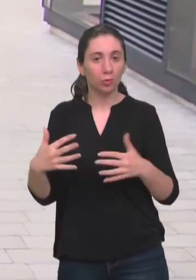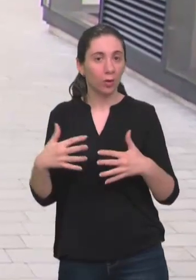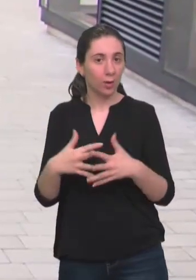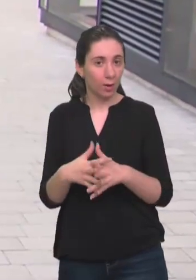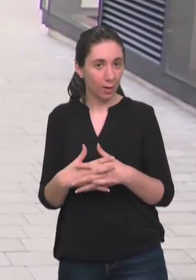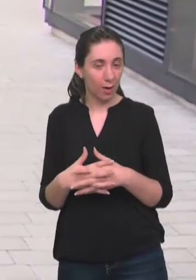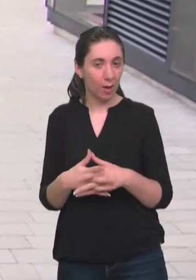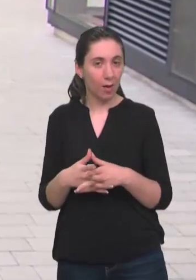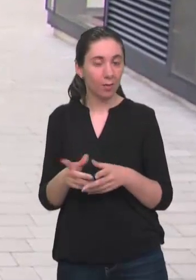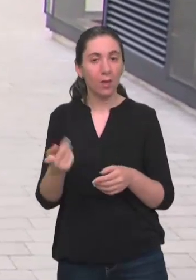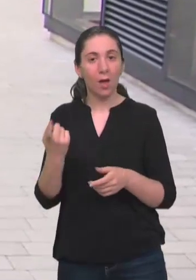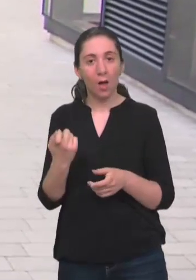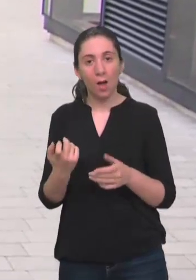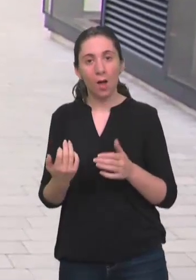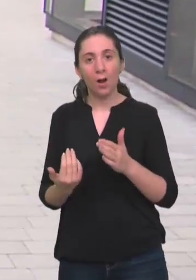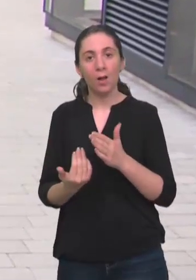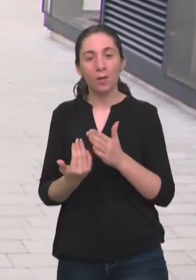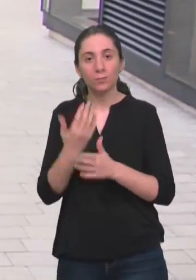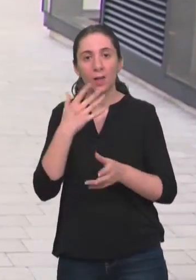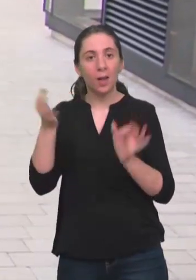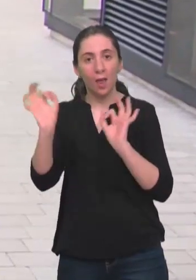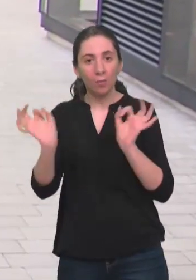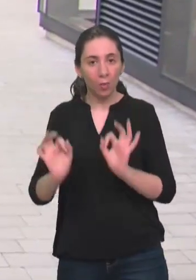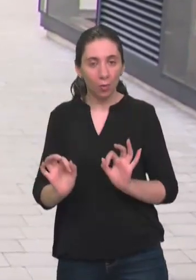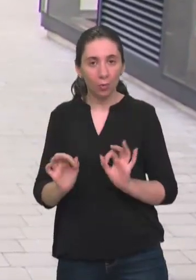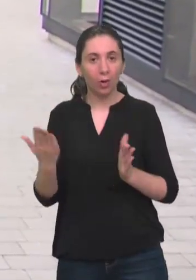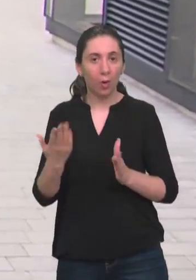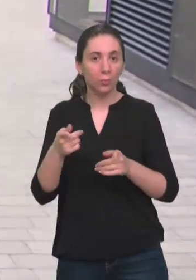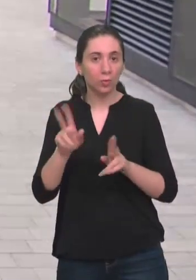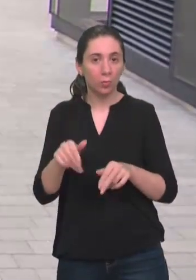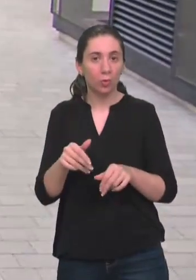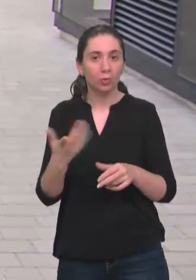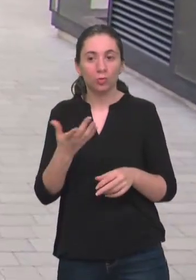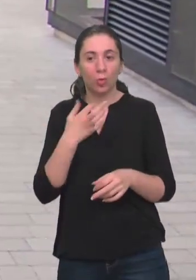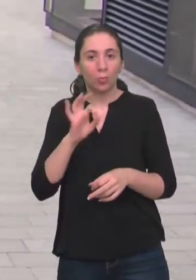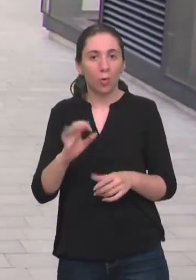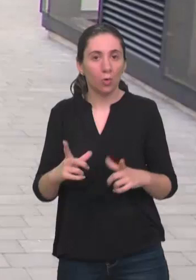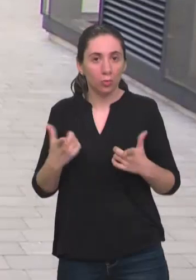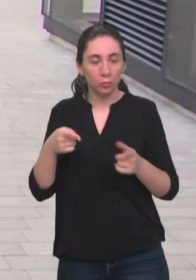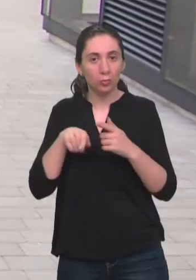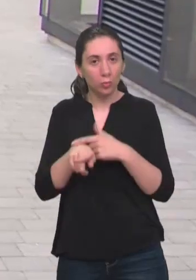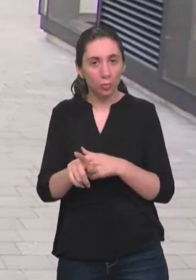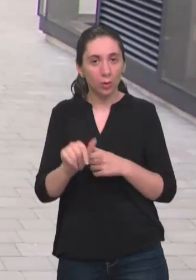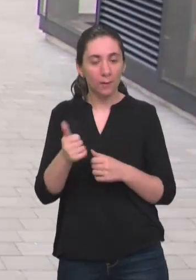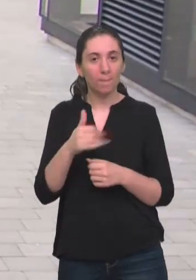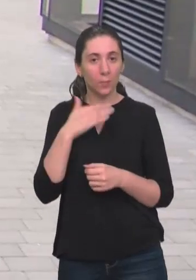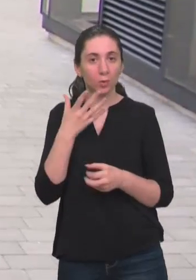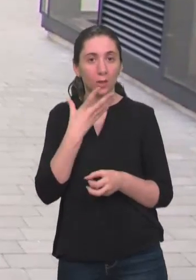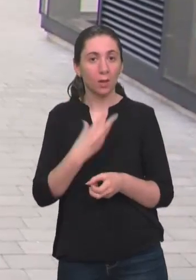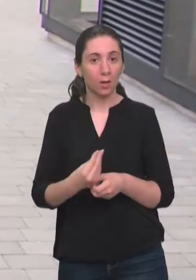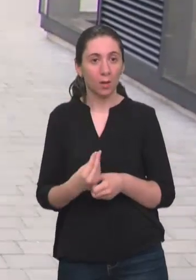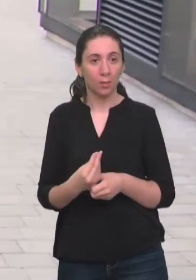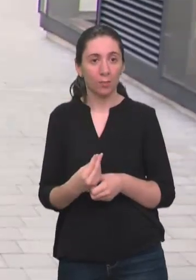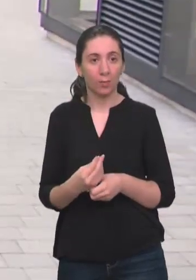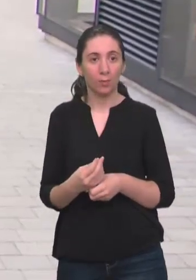je i lijepo uređeno kako bi se to moglo što bolje doživjeti, i unutra je onako dosta lijepo,